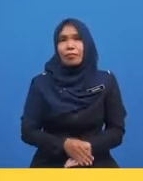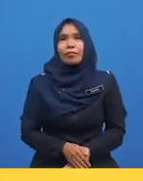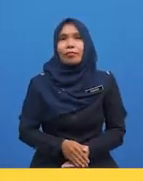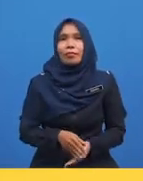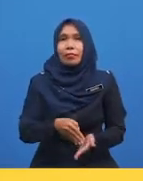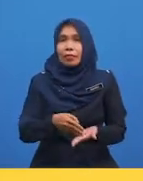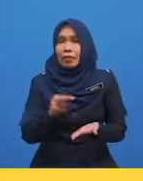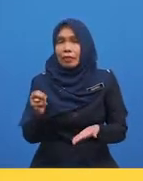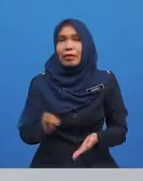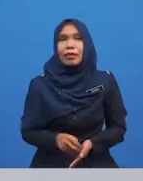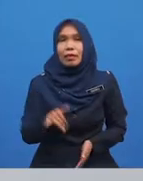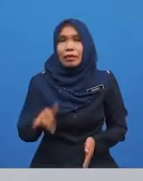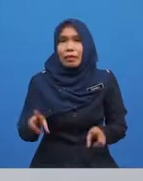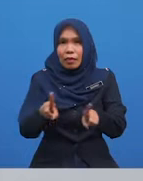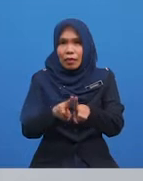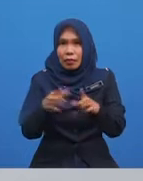sama besar pula?